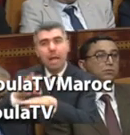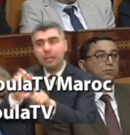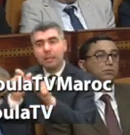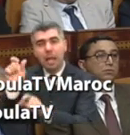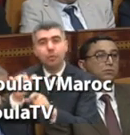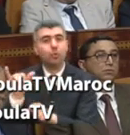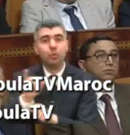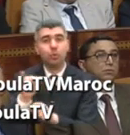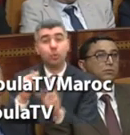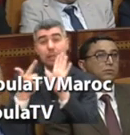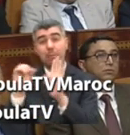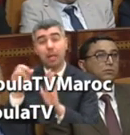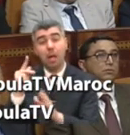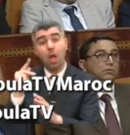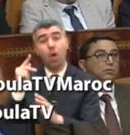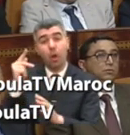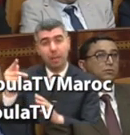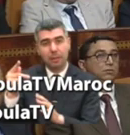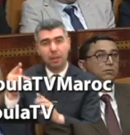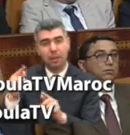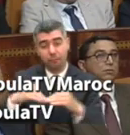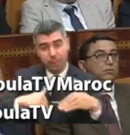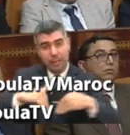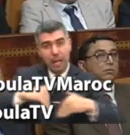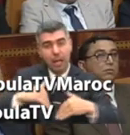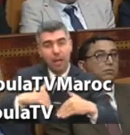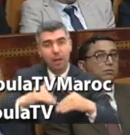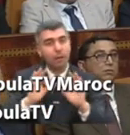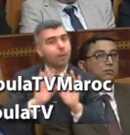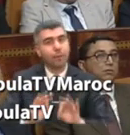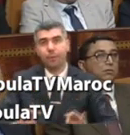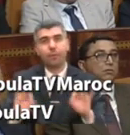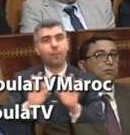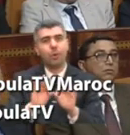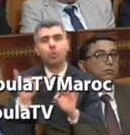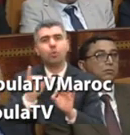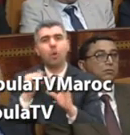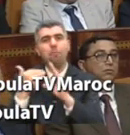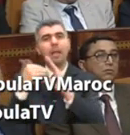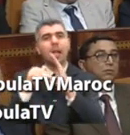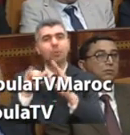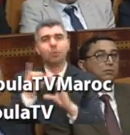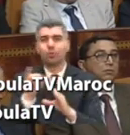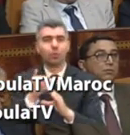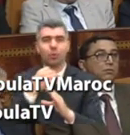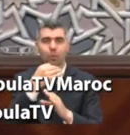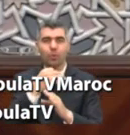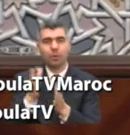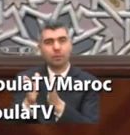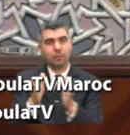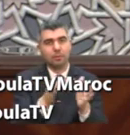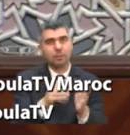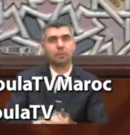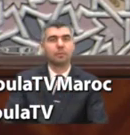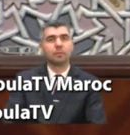و70 كيلومتر والطريق مكرفصة، ما عرفناش هاد الناس اش من ميساج كنعطيوهم. شكرا، هل